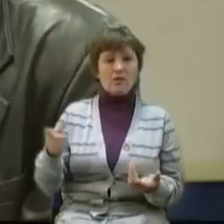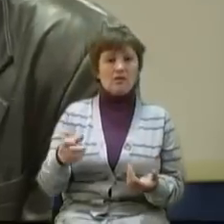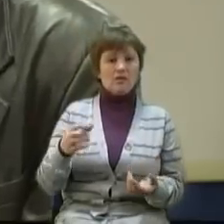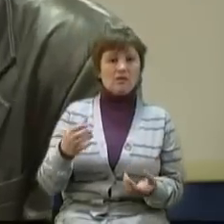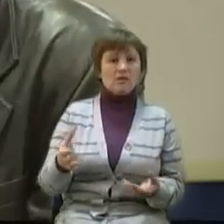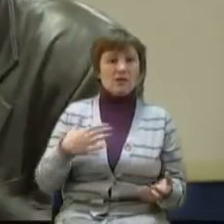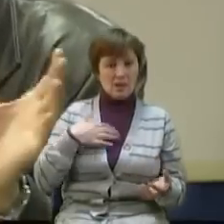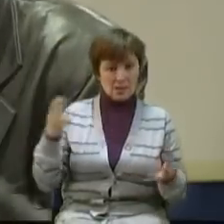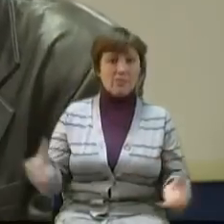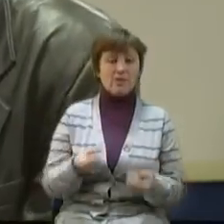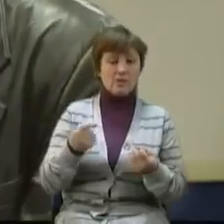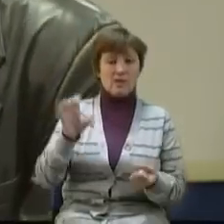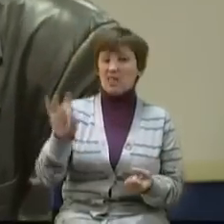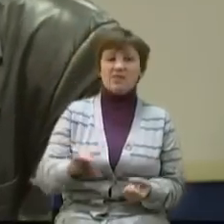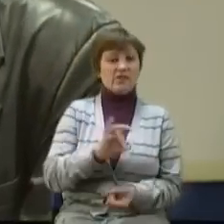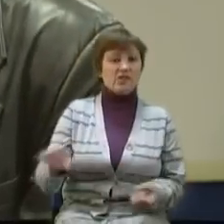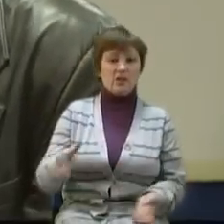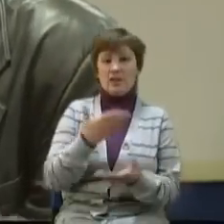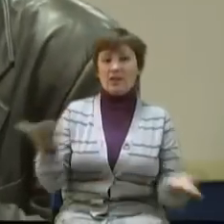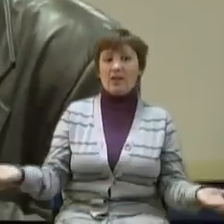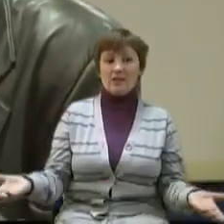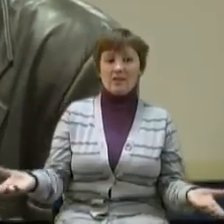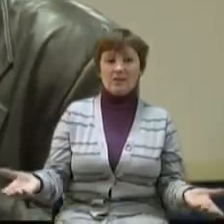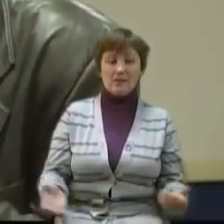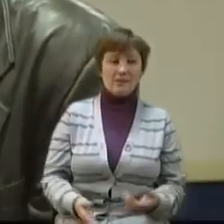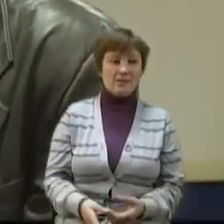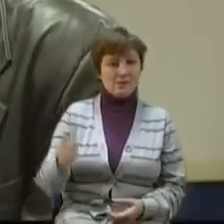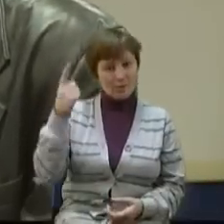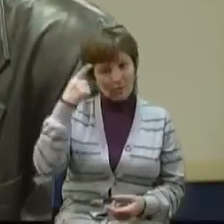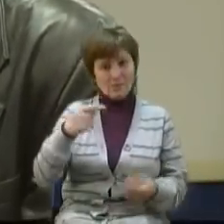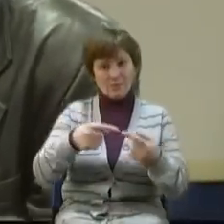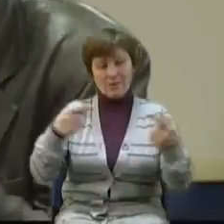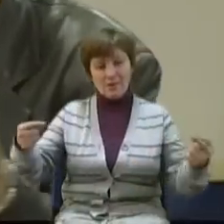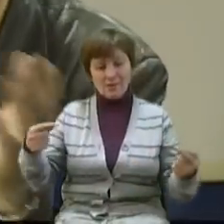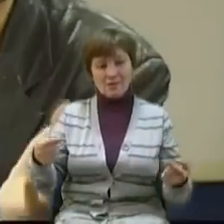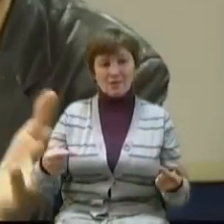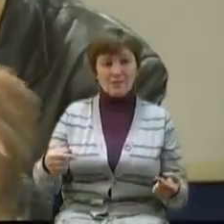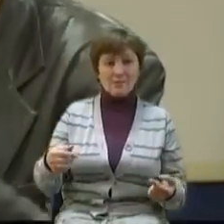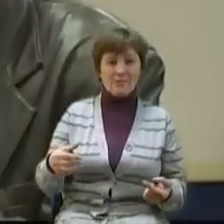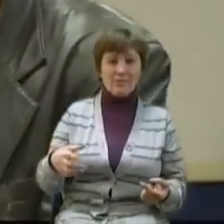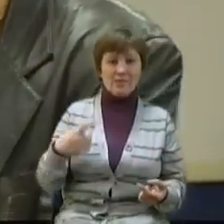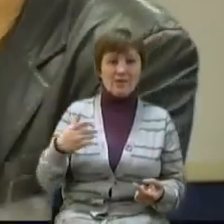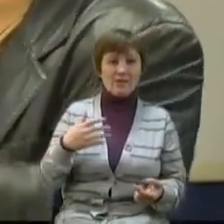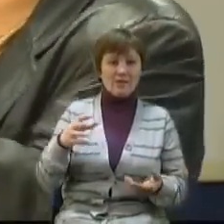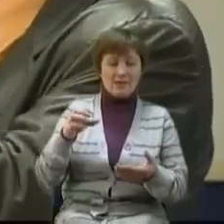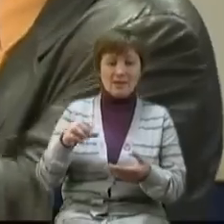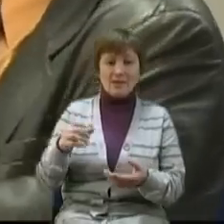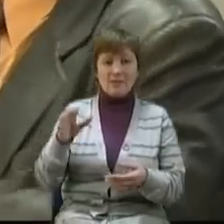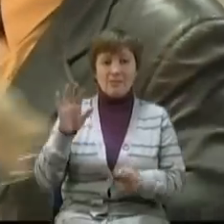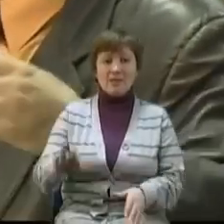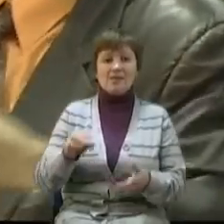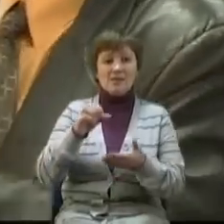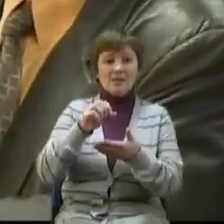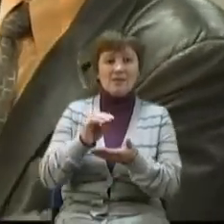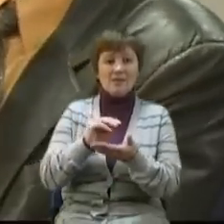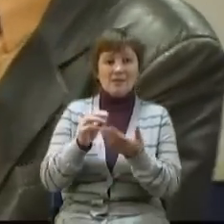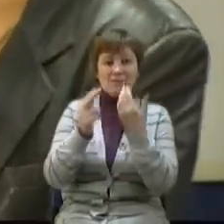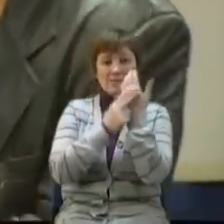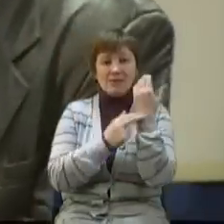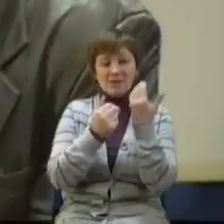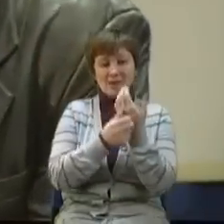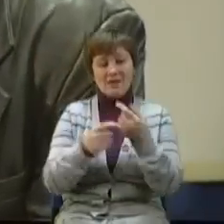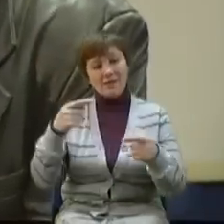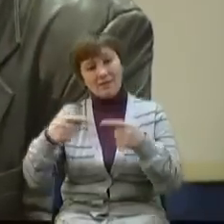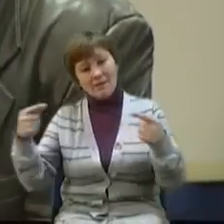нет, священник. Вот он так думает, я так думаю. И я ему свои местописания, он мне свои. И мы